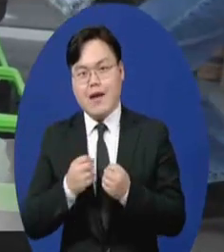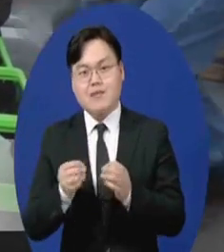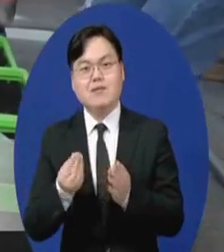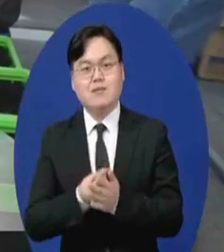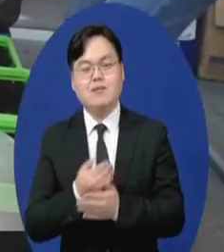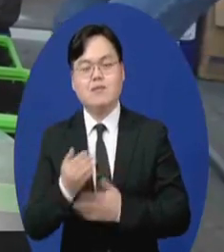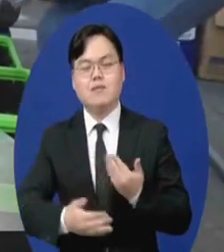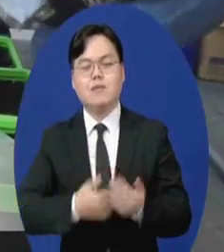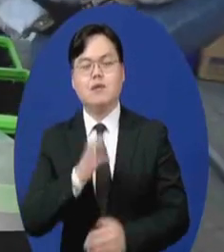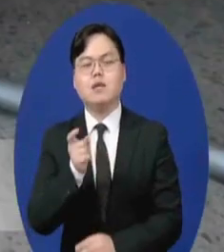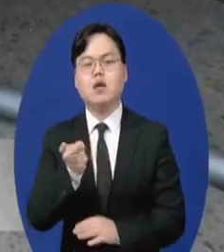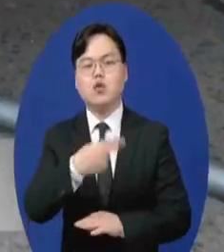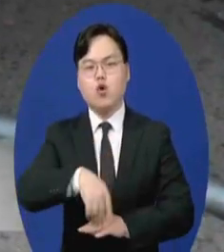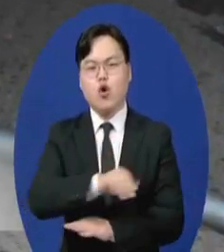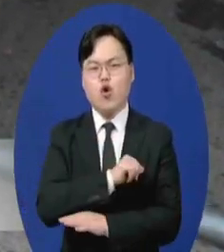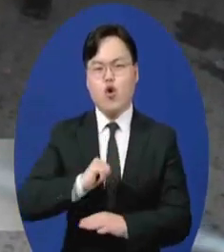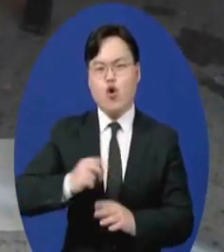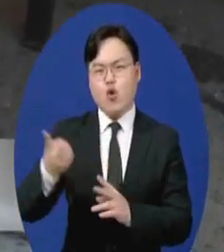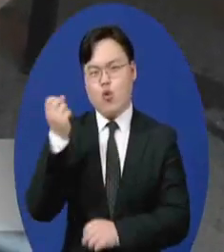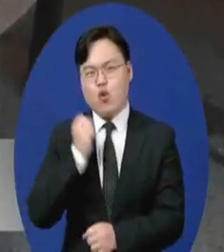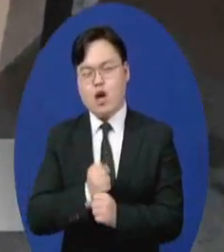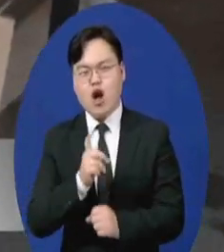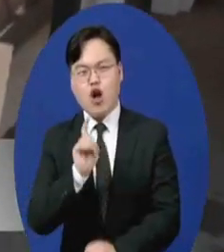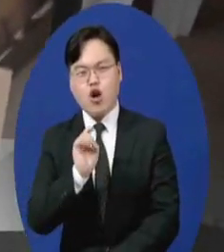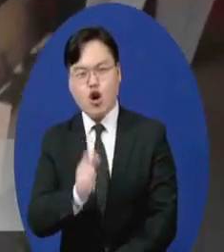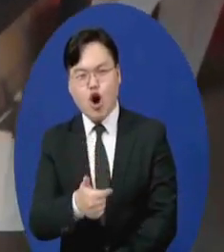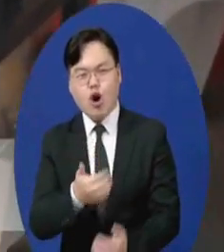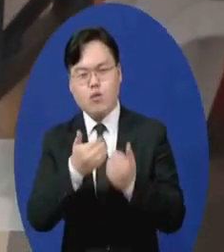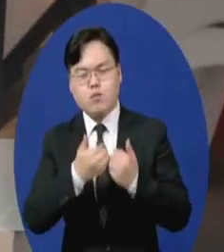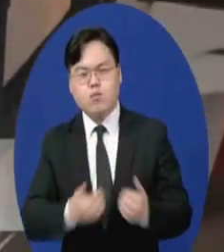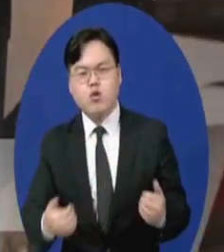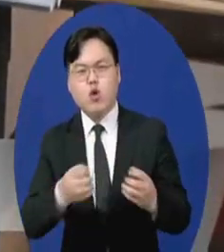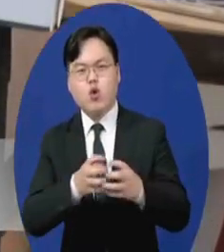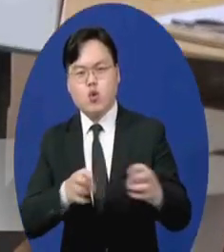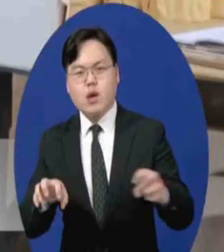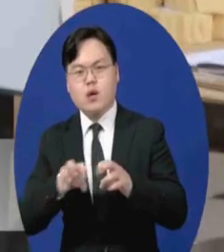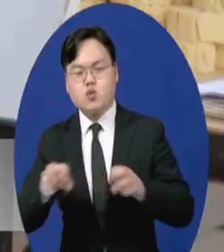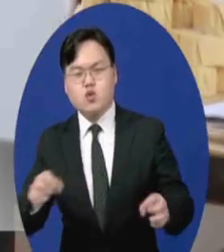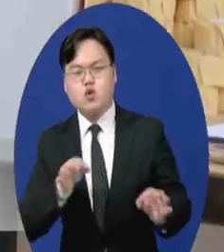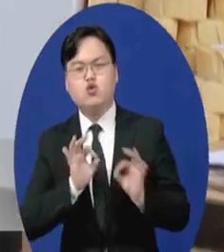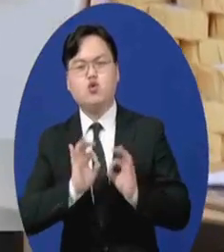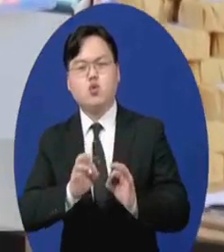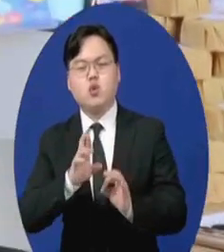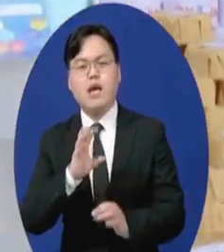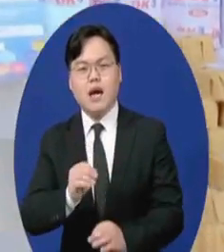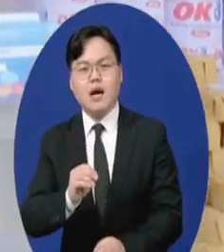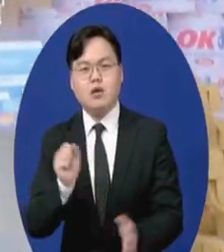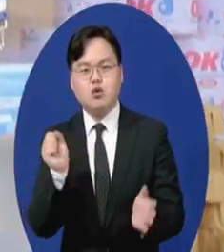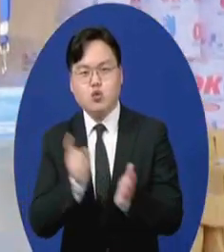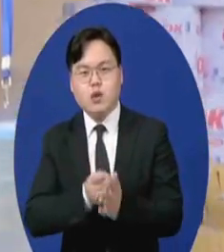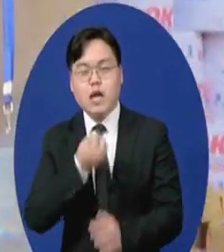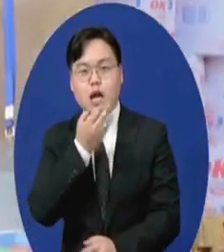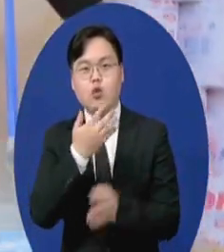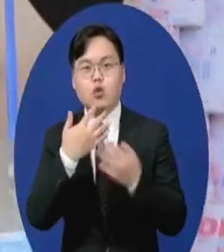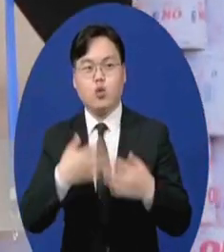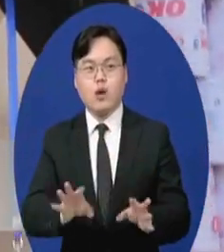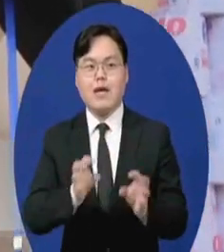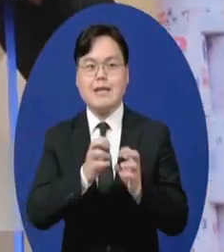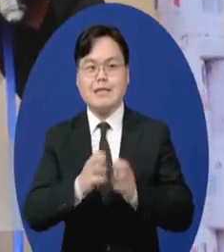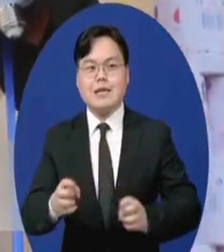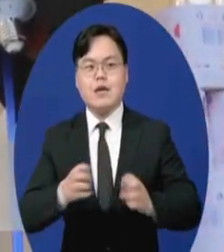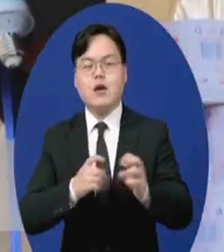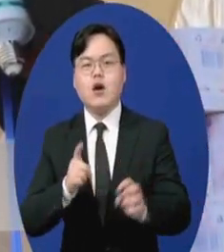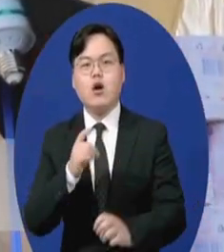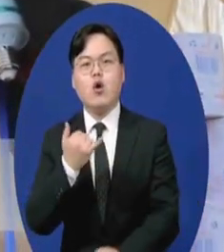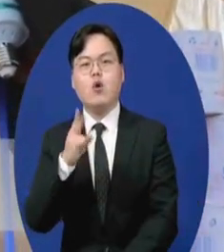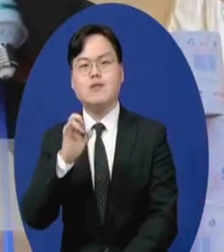иргэдэд өөрсдийн үйл ажиллагаа болон хог хаягдлыг ангилан ялгах аж холбогдлын талаар танилцуулсан байна. Мөн өдрлөгт оролцсон иргэд ангилсан давхар хаягдал